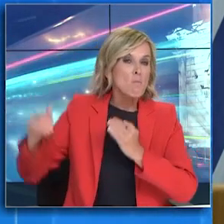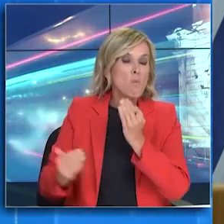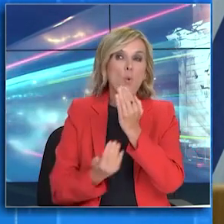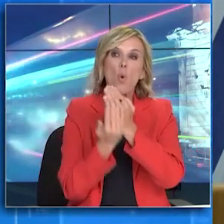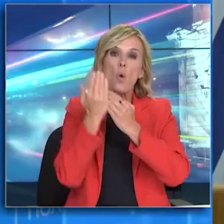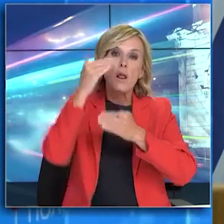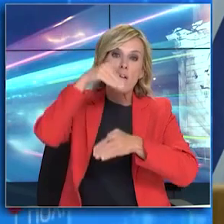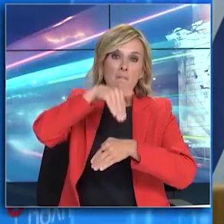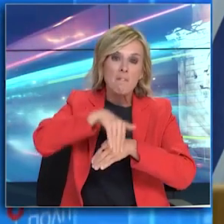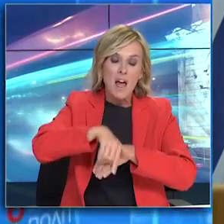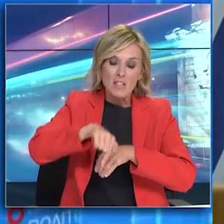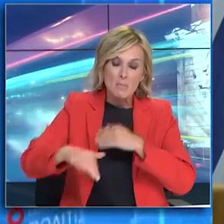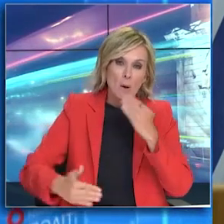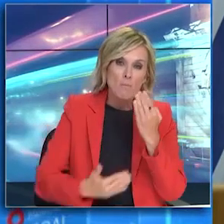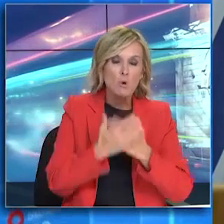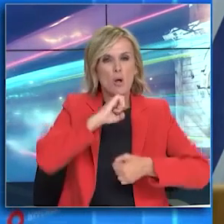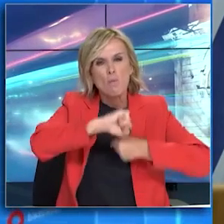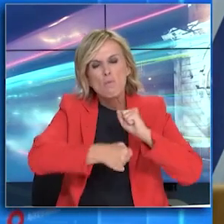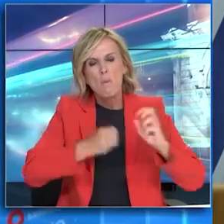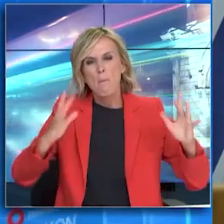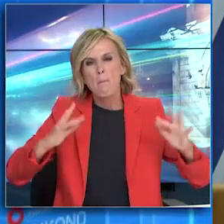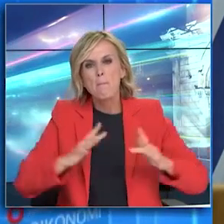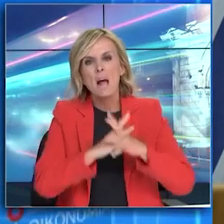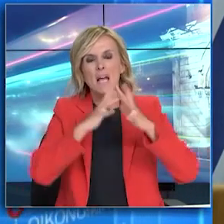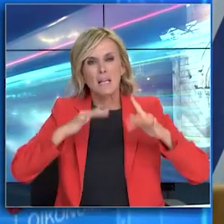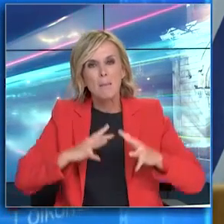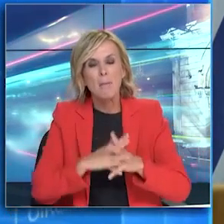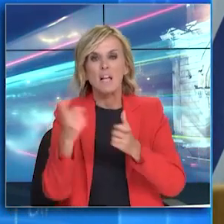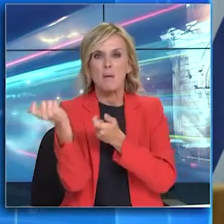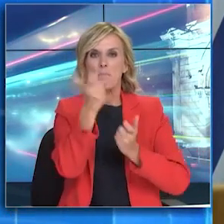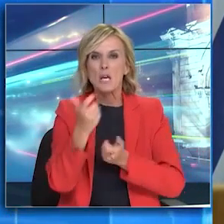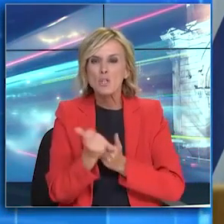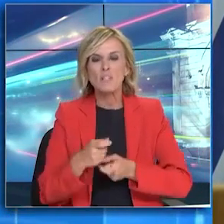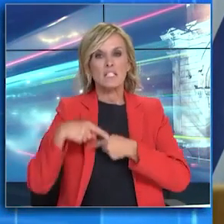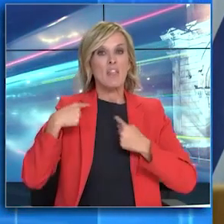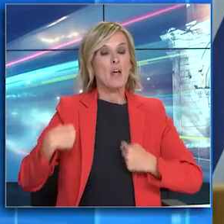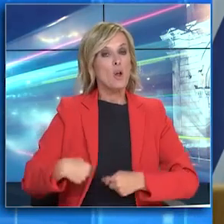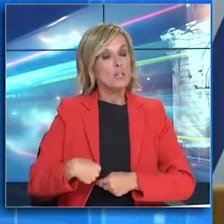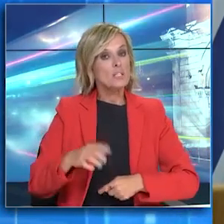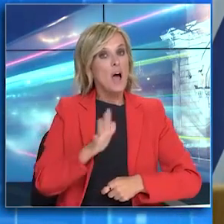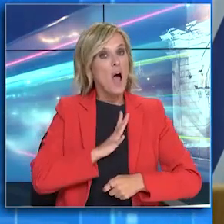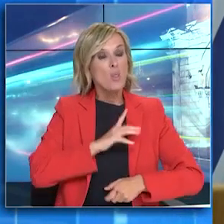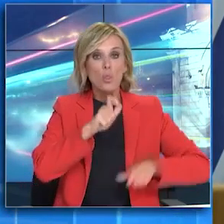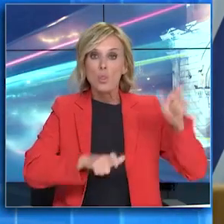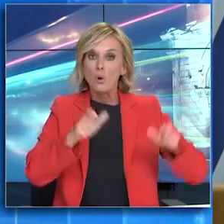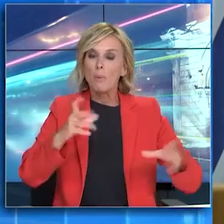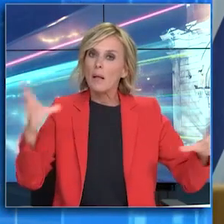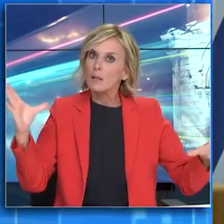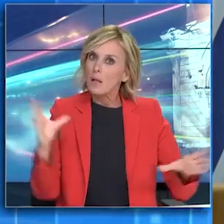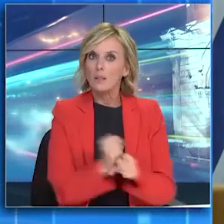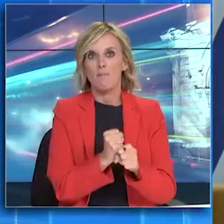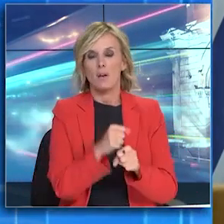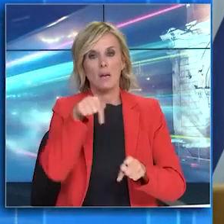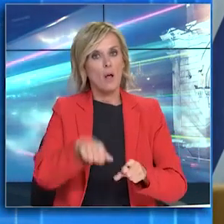ημέρα σήμερα, οι άνθρωποι που μάχονται στα πολλαπλά μέτωπα έχουν καταφέρει μέχρι αυτή τη στιγμή να περιορίσουν την πυρκαγιά στην